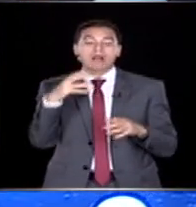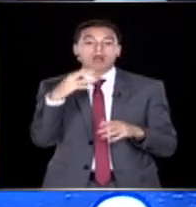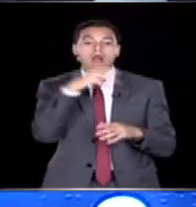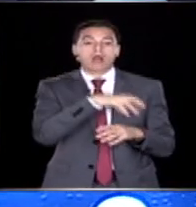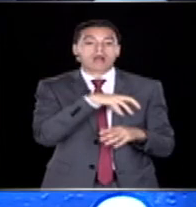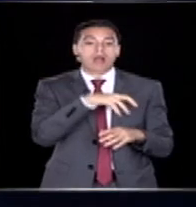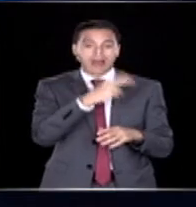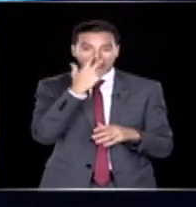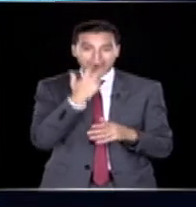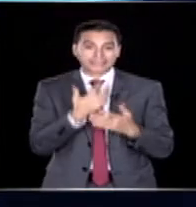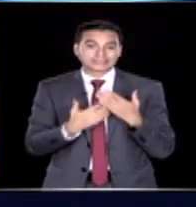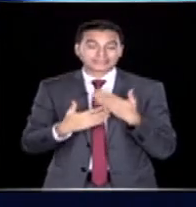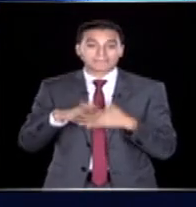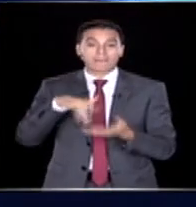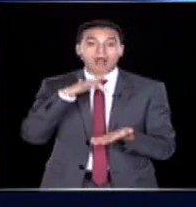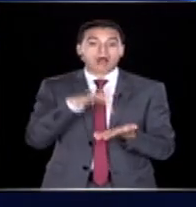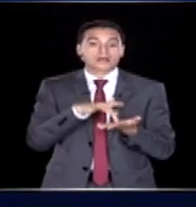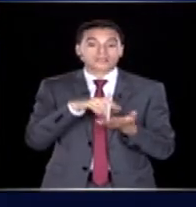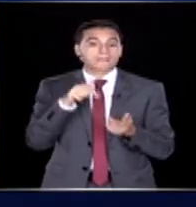973 ميلاديا؟